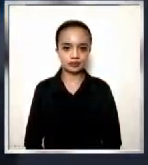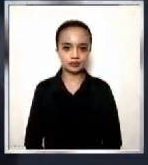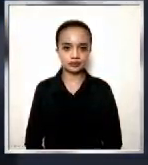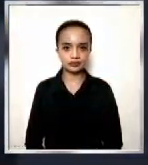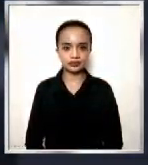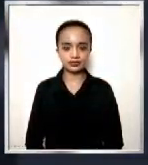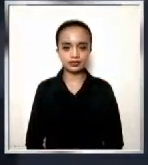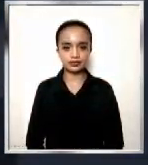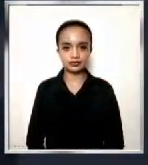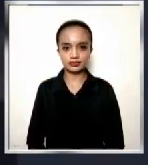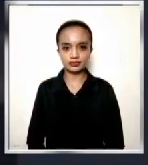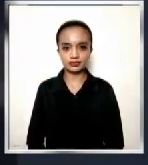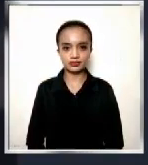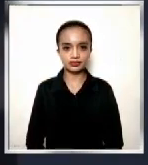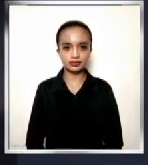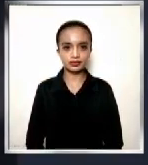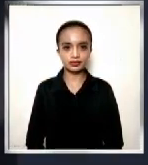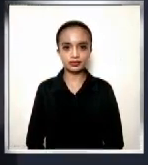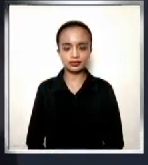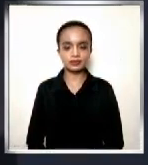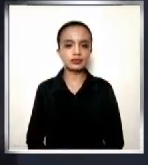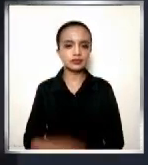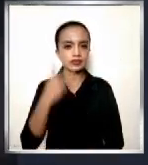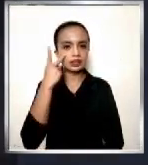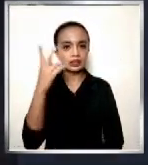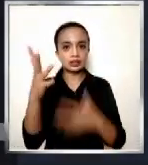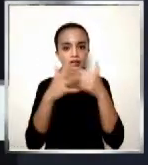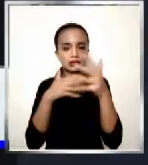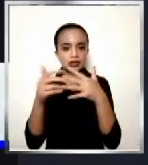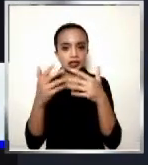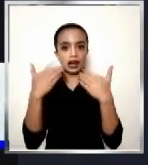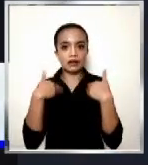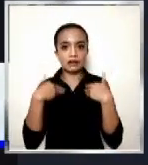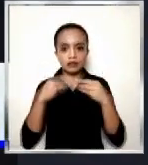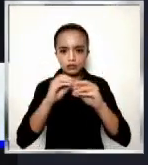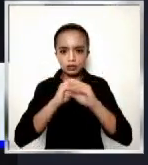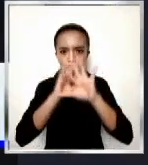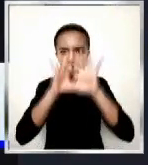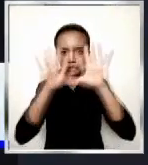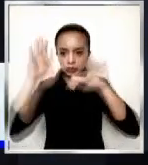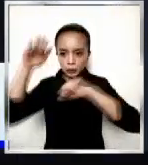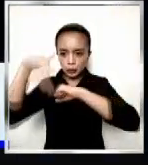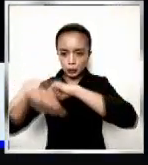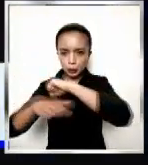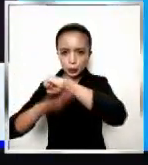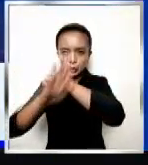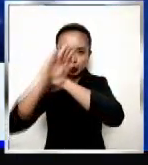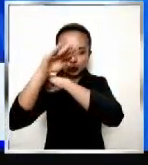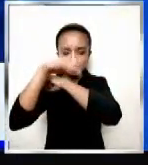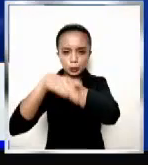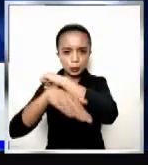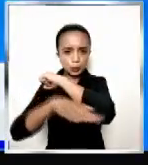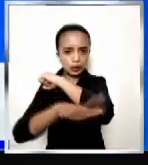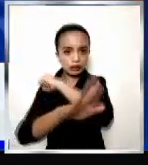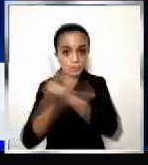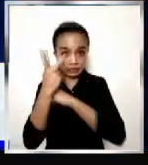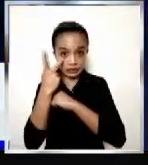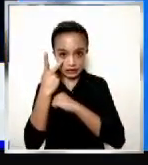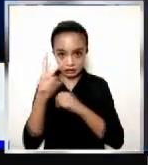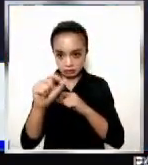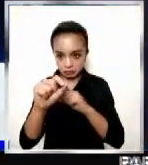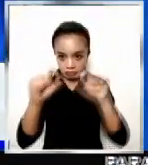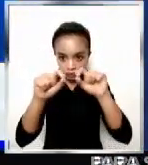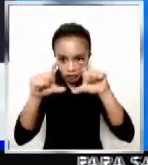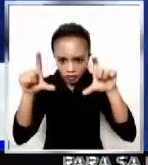Sa gitna ng madilim na kalangitan, nagliliwanag ang mga alon sa dalampasigan. Sa malapitan, mistulan itong mga bituin